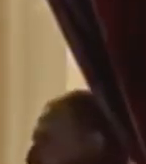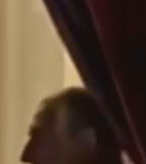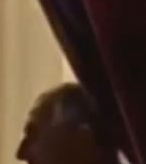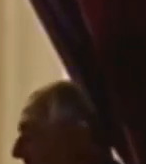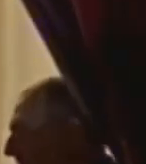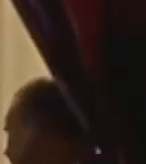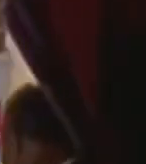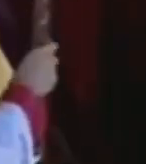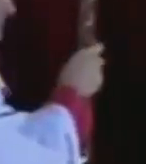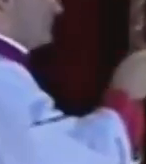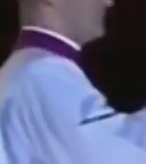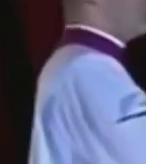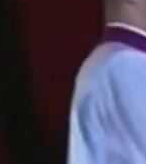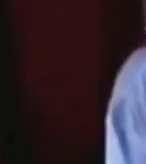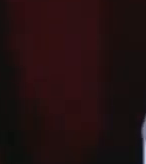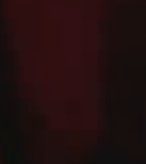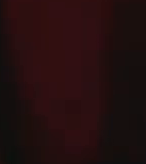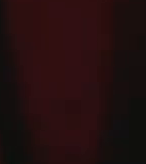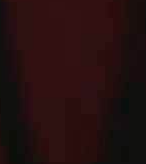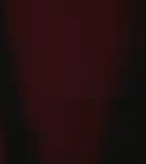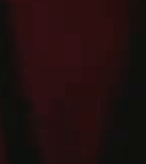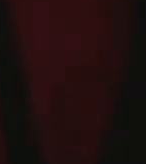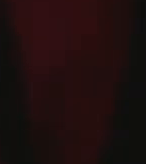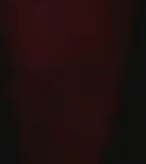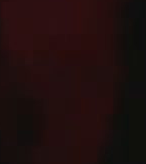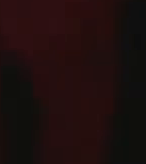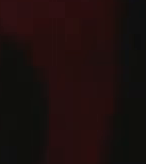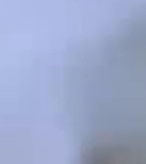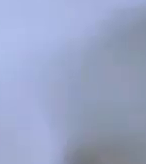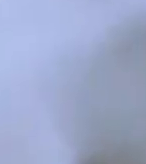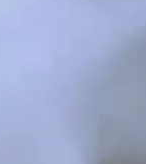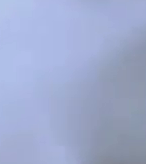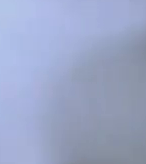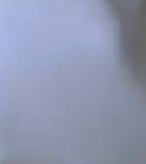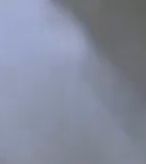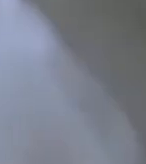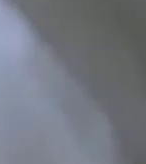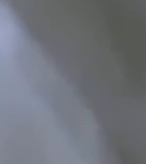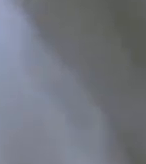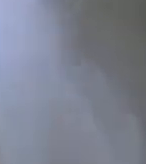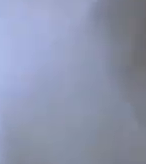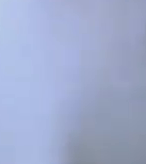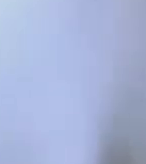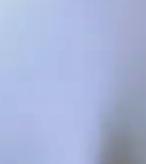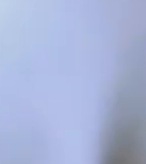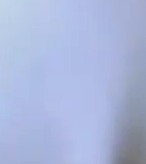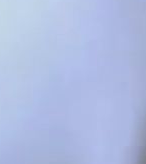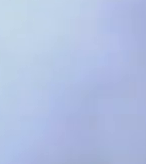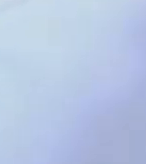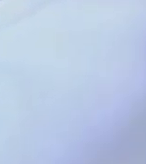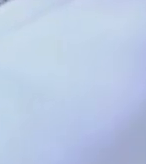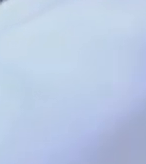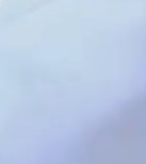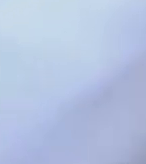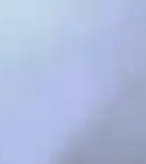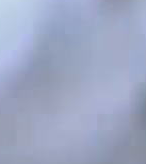ซีผู้เป็นสัญลักษณ์แห่งสันติภาพและความอบอ้อมอารีป๊อปฟรังซิสหรือชาวอาร์เจนตินาเรียกว่าคุ